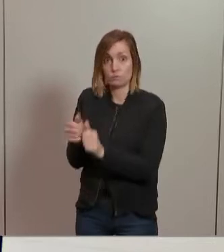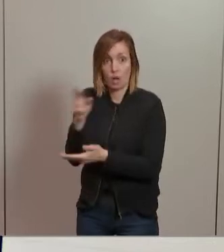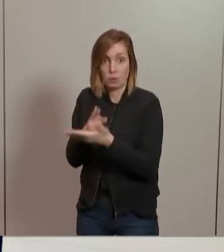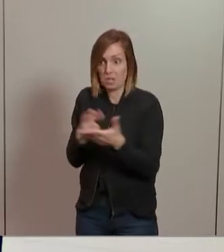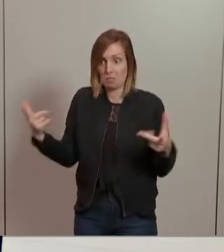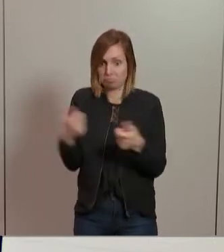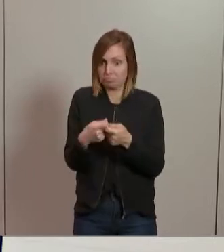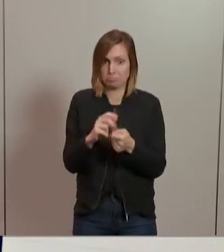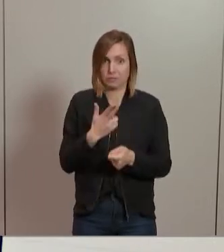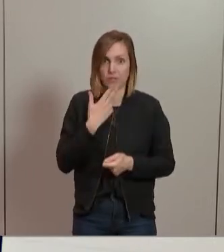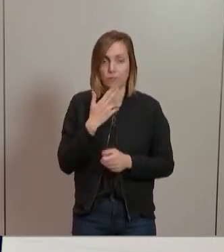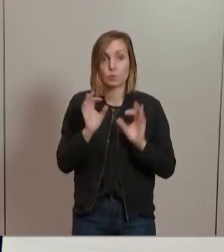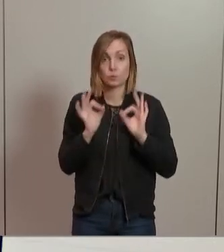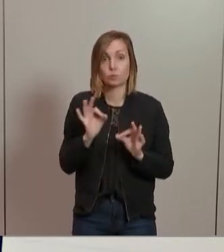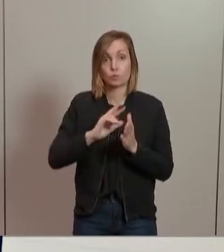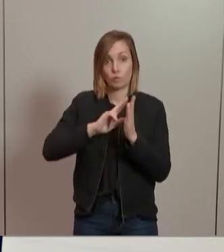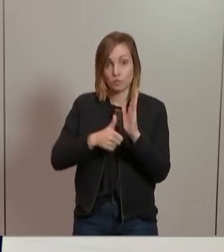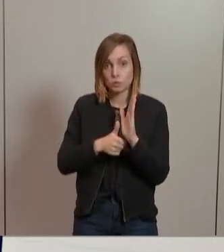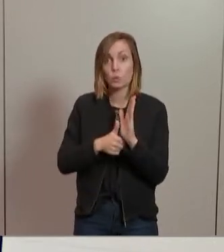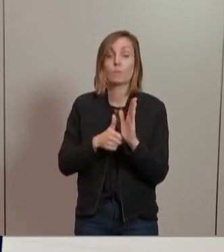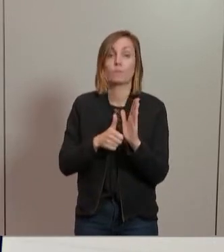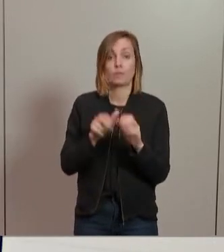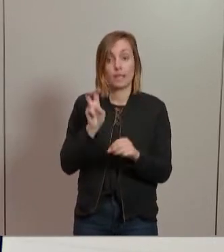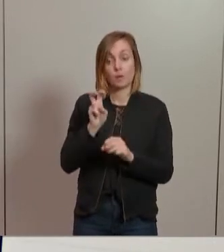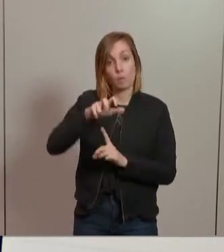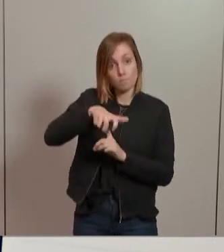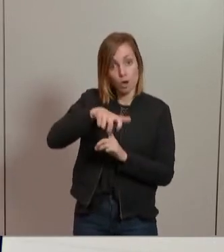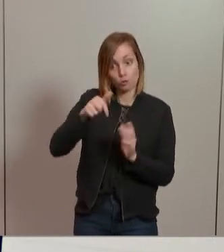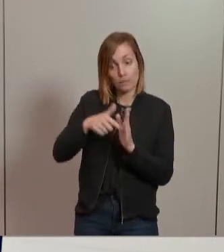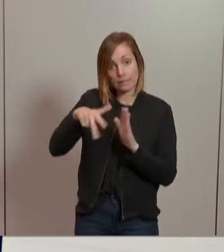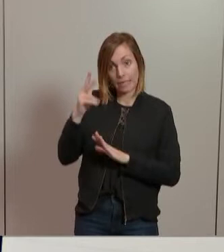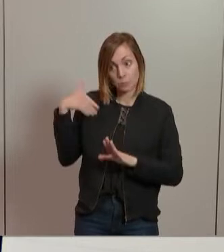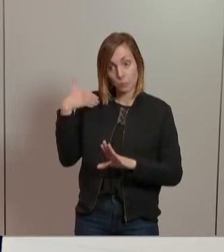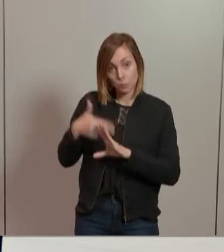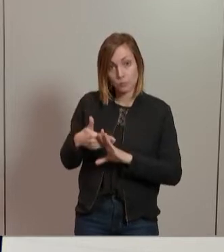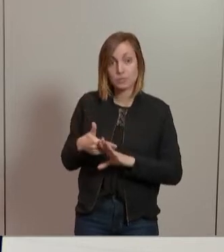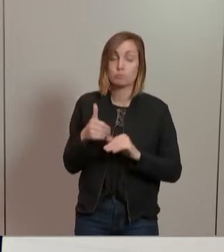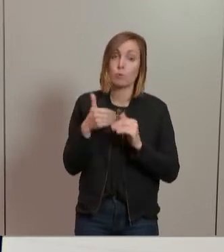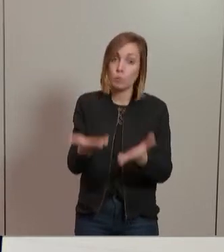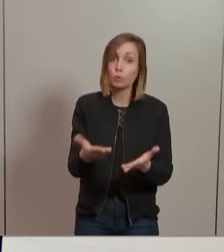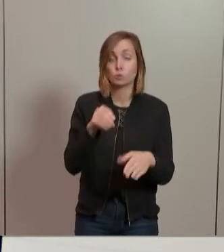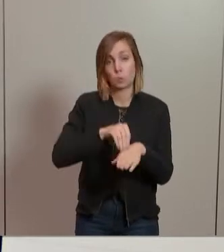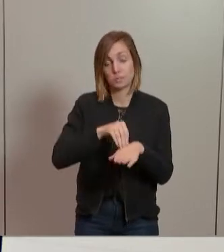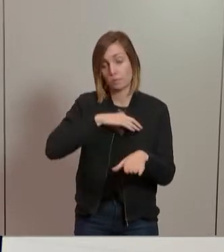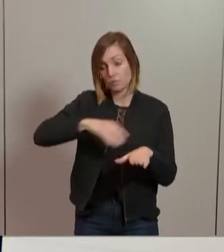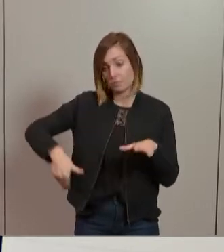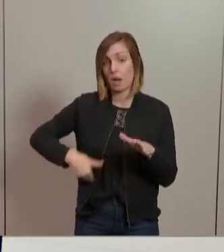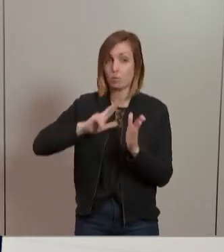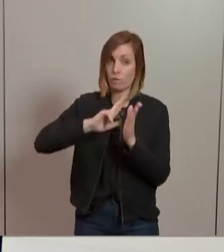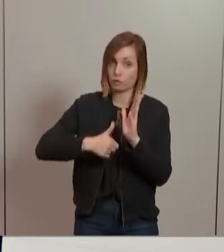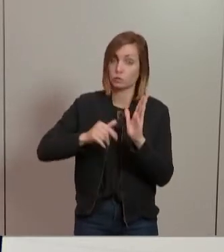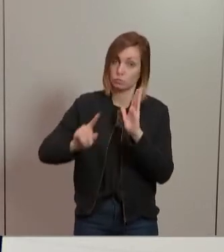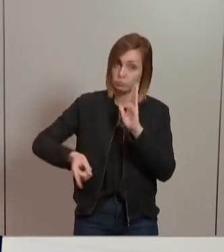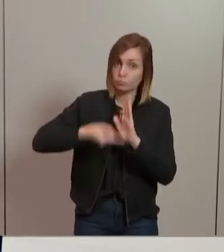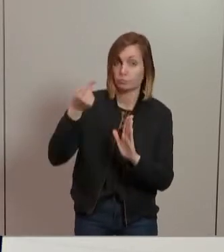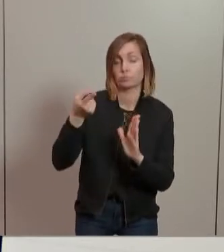Donc c'est pour cette raison qu'une convention lie Écopole à la ville depuis 2013 et donc il est proposé au conseil municipal de reconduire cette convention